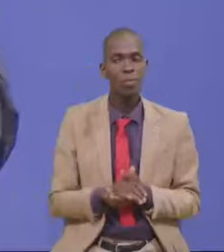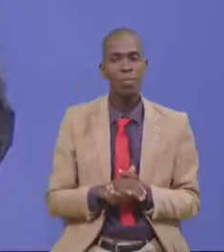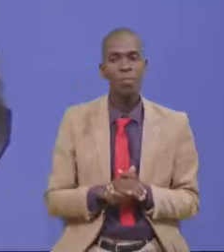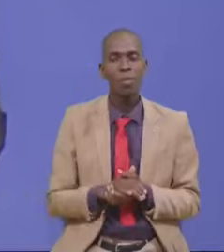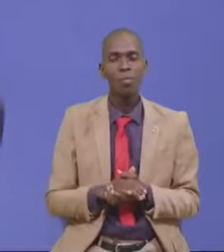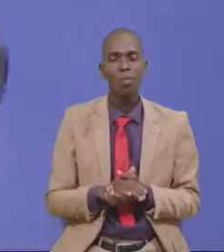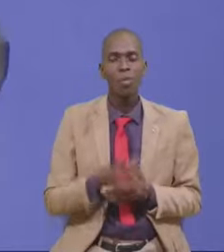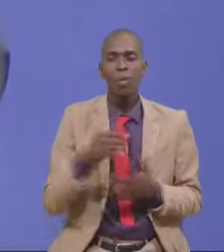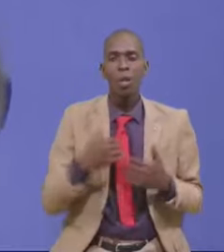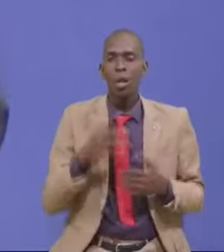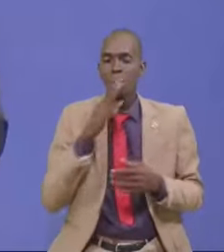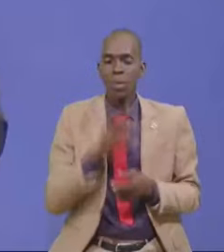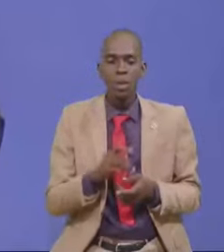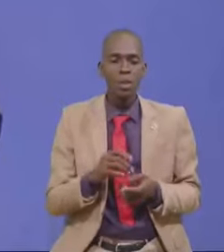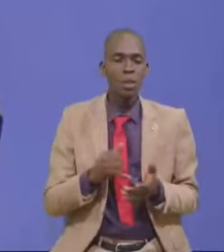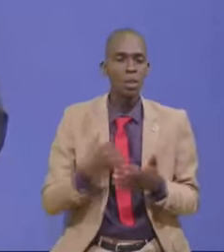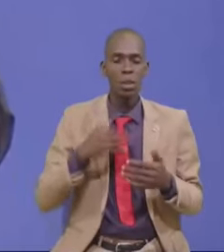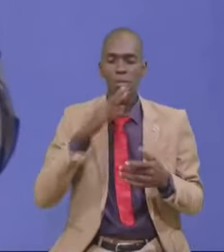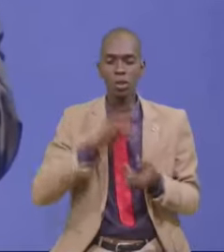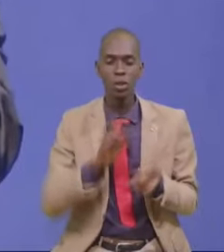Tu vas changer de décennie en décennie.